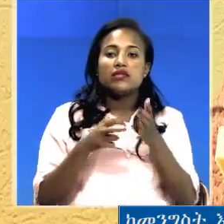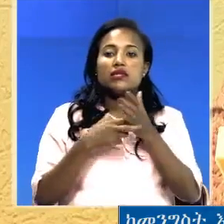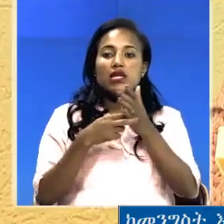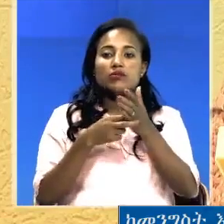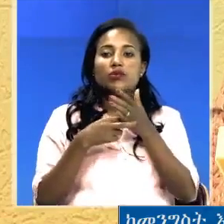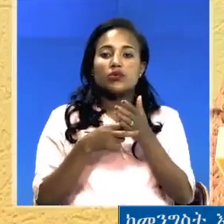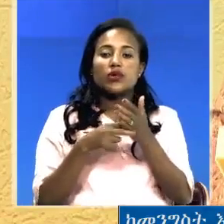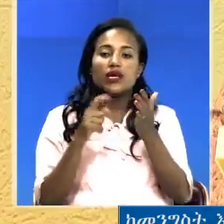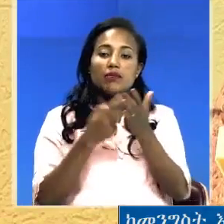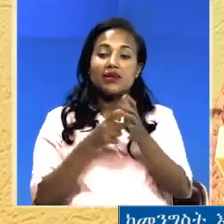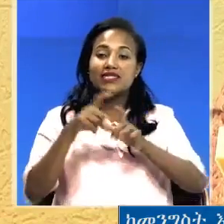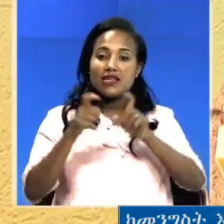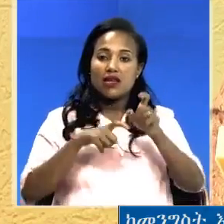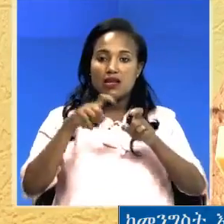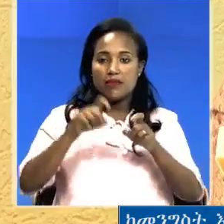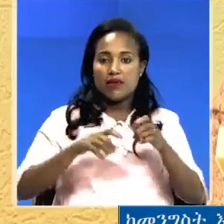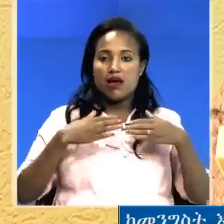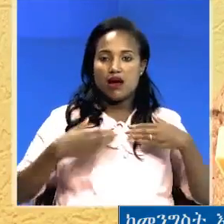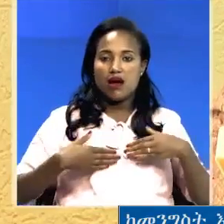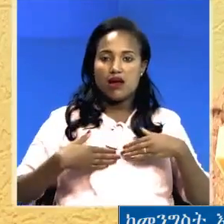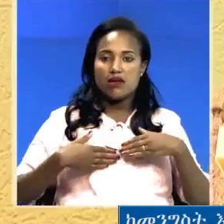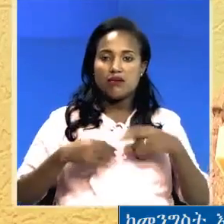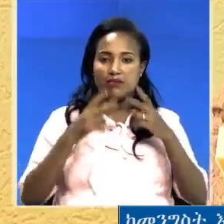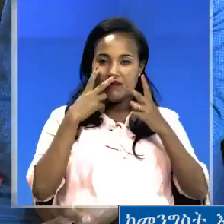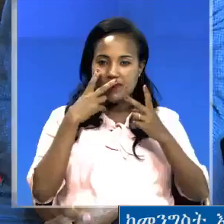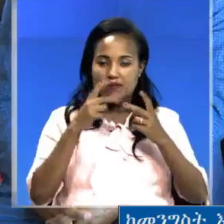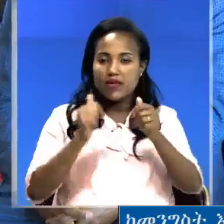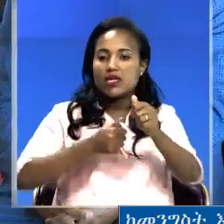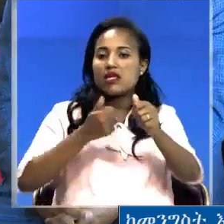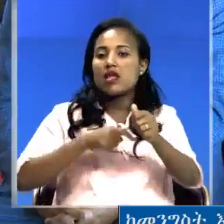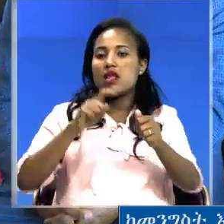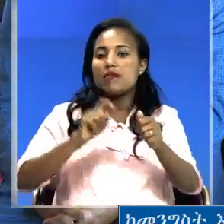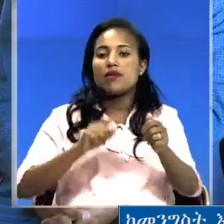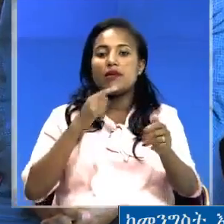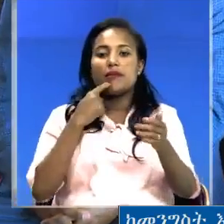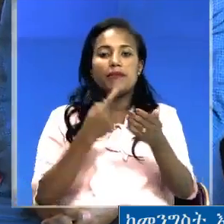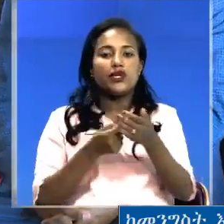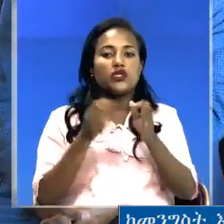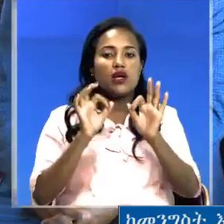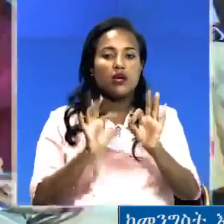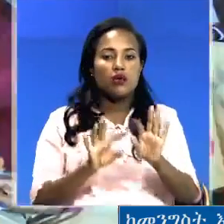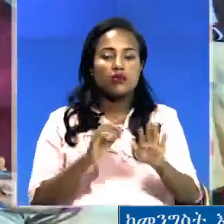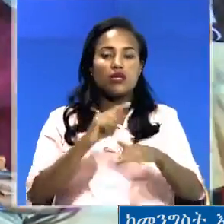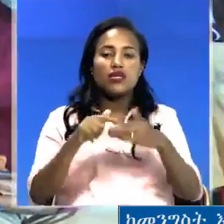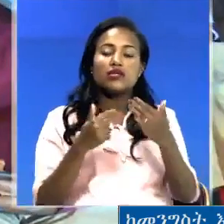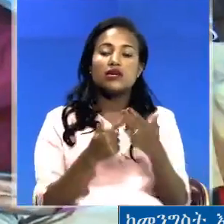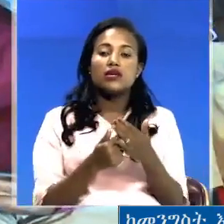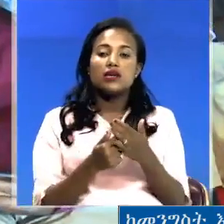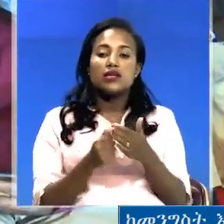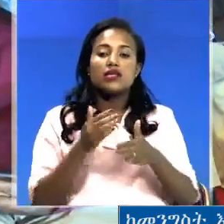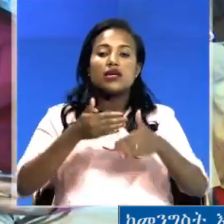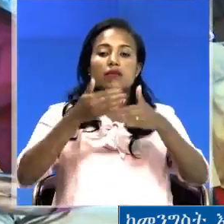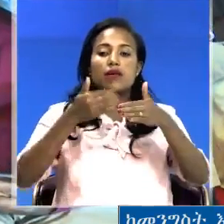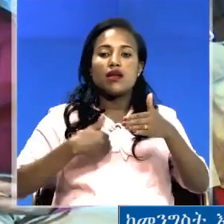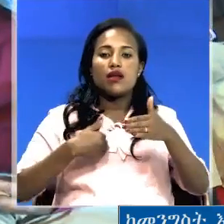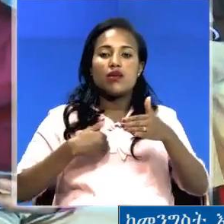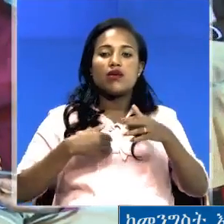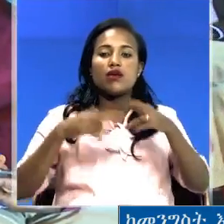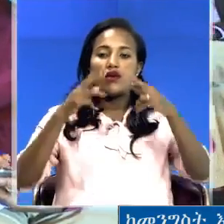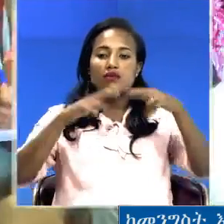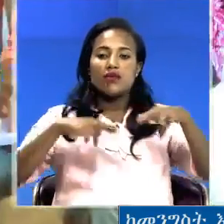ማስተዳደር ያለበት አካል ኦቨርሲ ማድረግ ያለበት አካል መረጃ የለውም። ስለዚህ እየገነባ ነው ያለነው የፌደራል